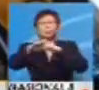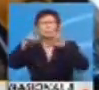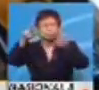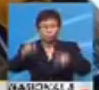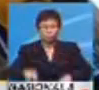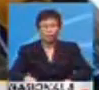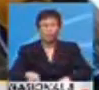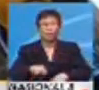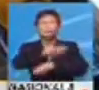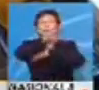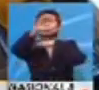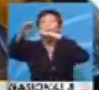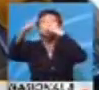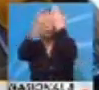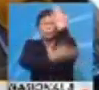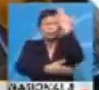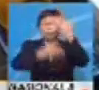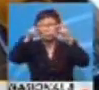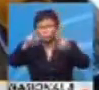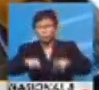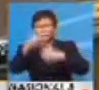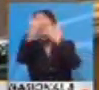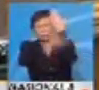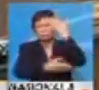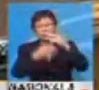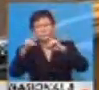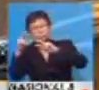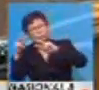saja Bahkan di seluruh negara